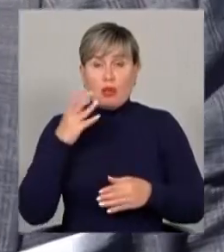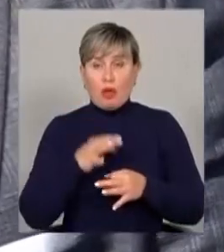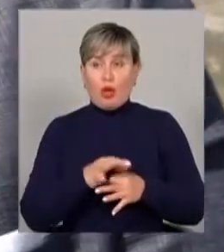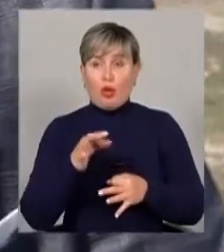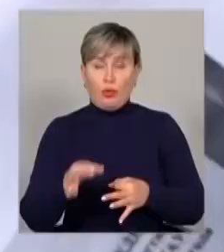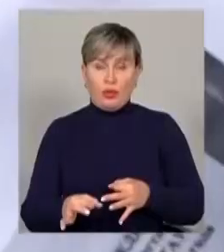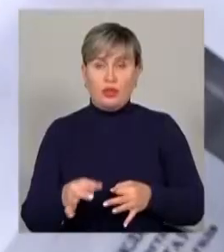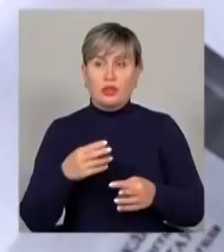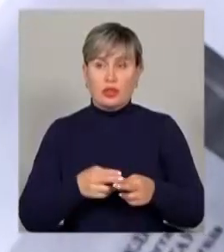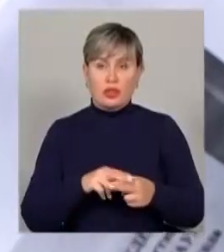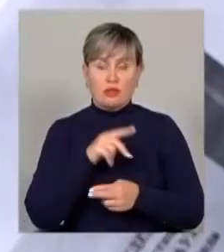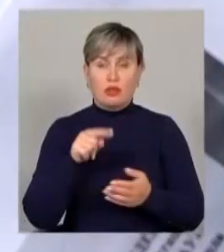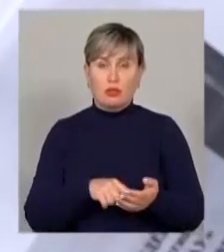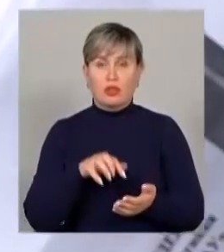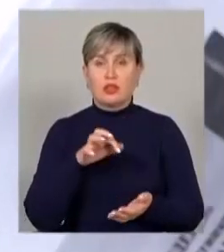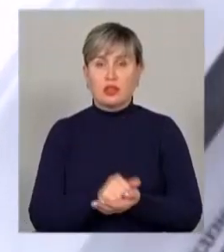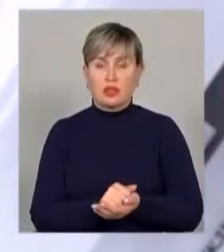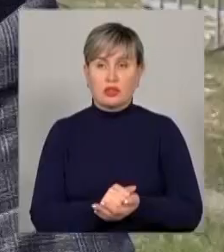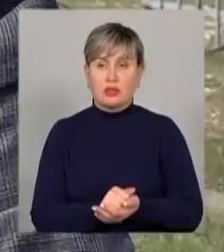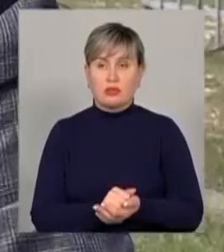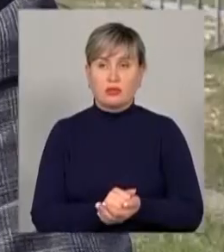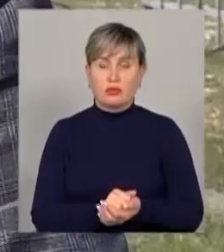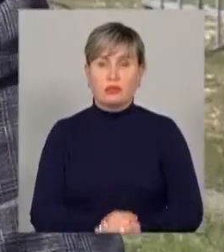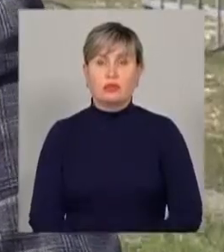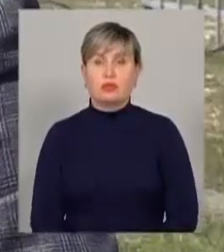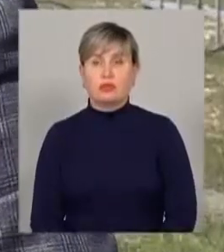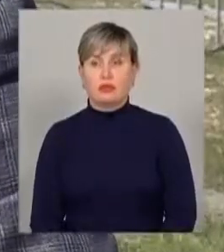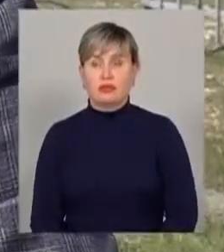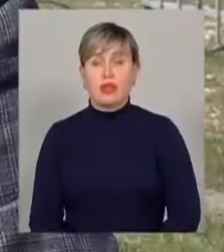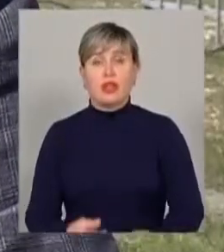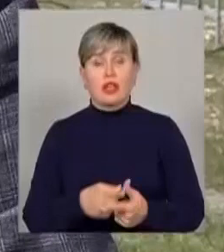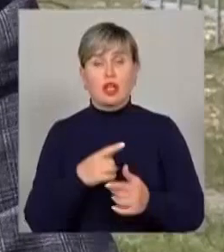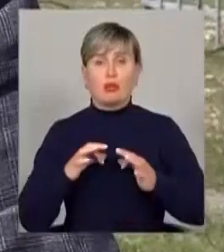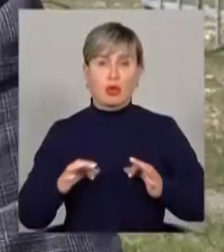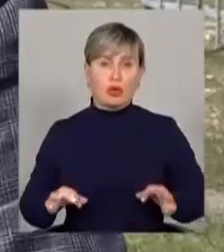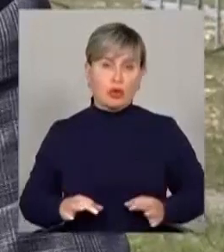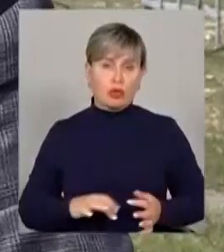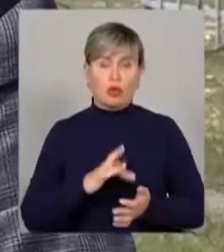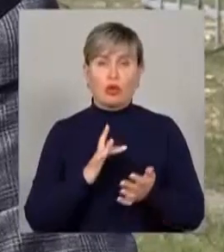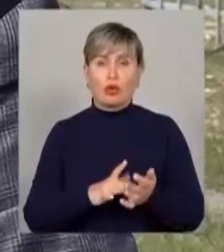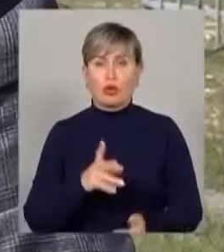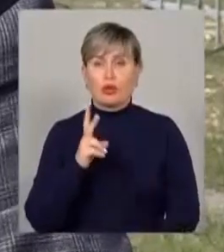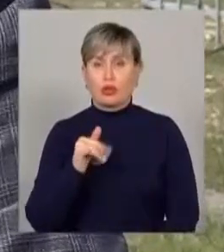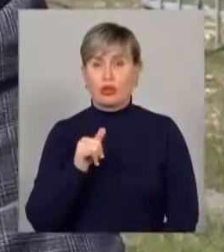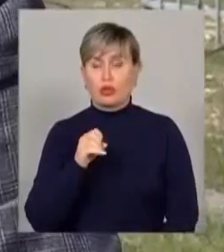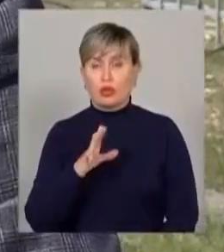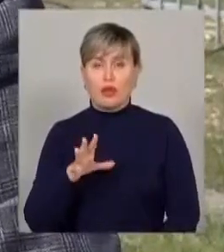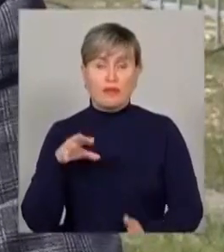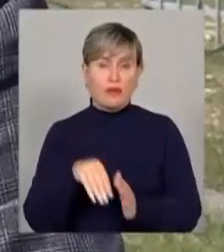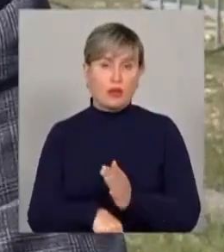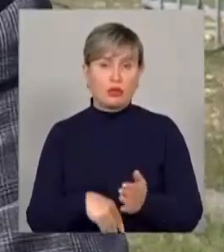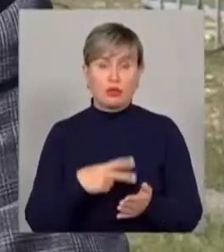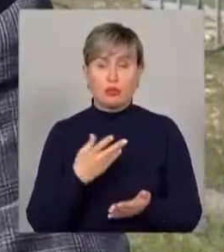области этим вопросом занимается. Если земельная инспекция или прокуратура города Конаев внесут